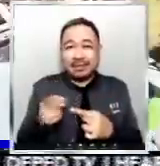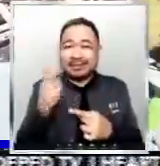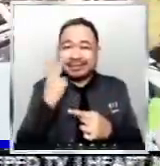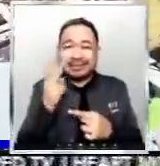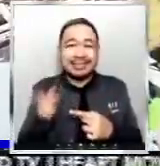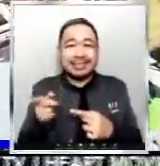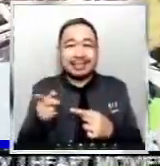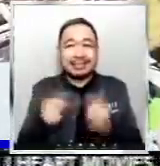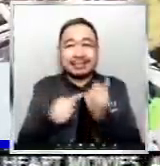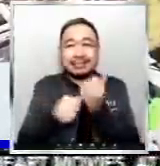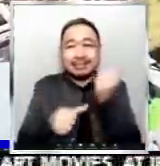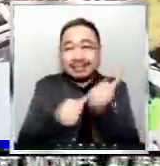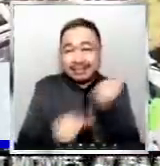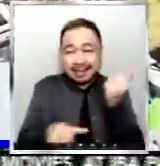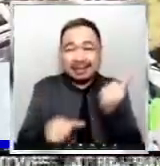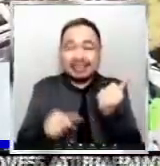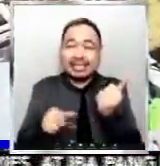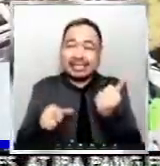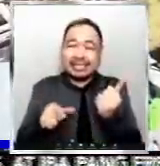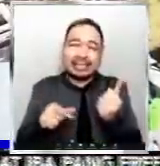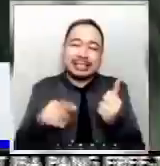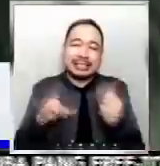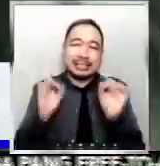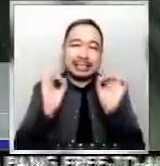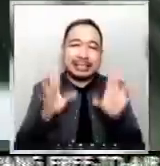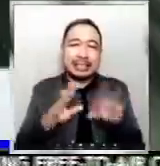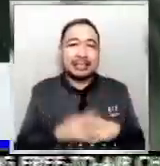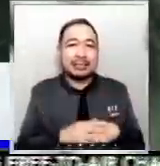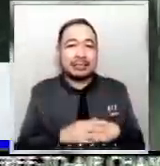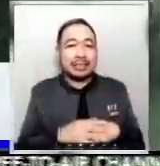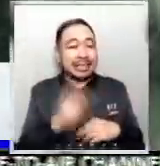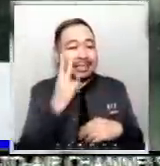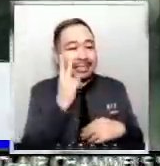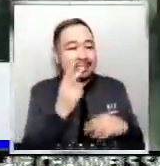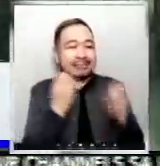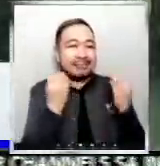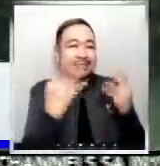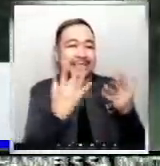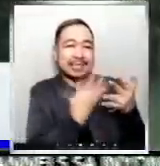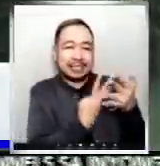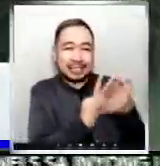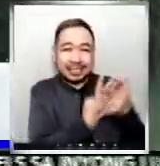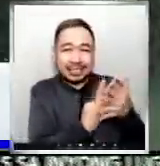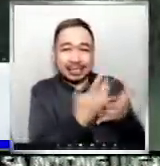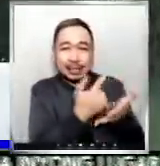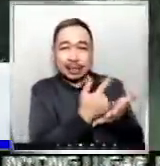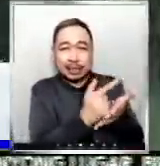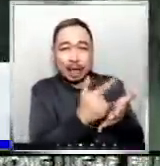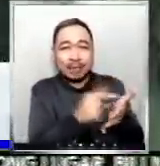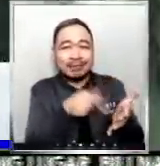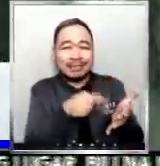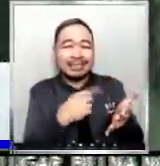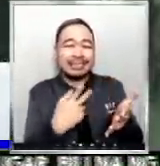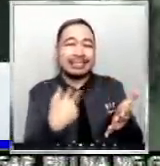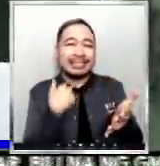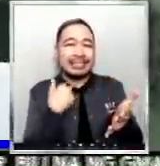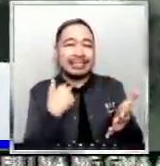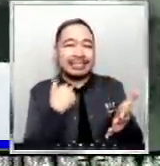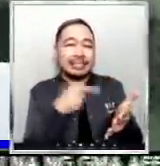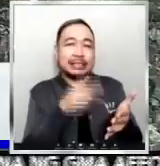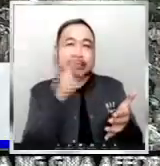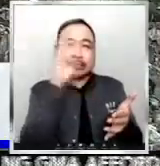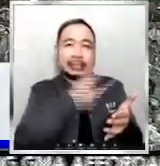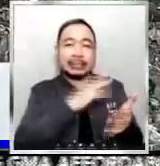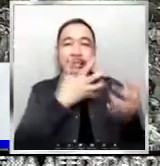tao. Makapal na basura na bubara sa ilalim ang nakitang sanhi ni Gary, kaya nasira ang trash rake ng Tripa de Galina pumping